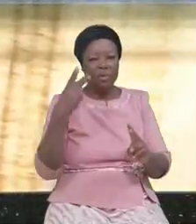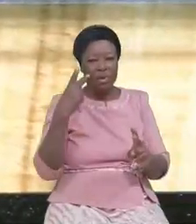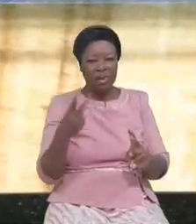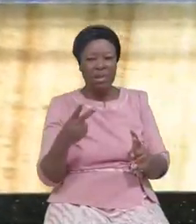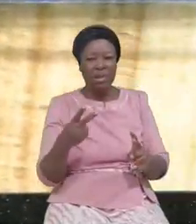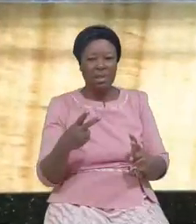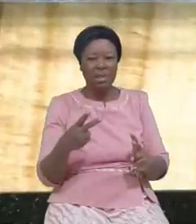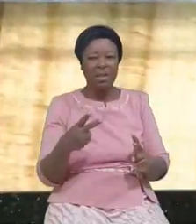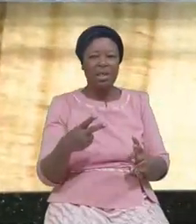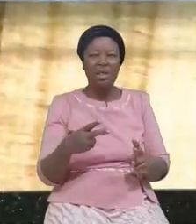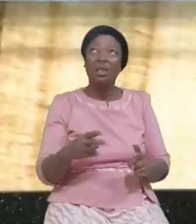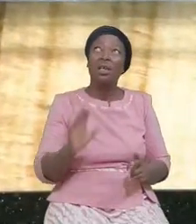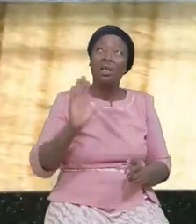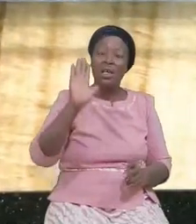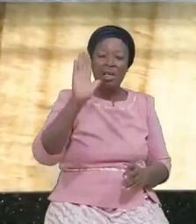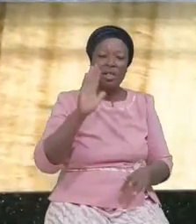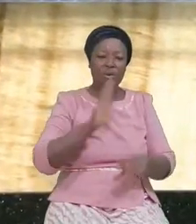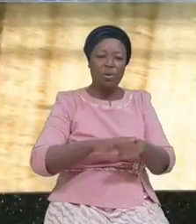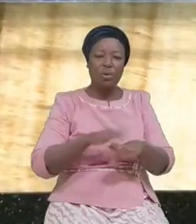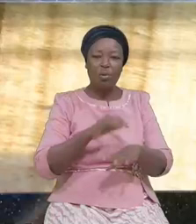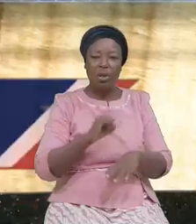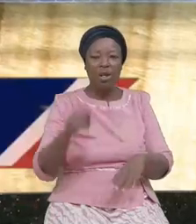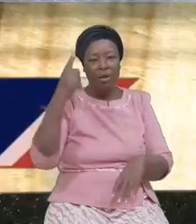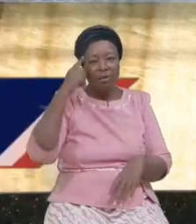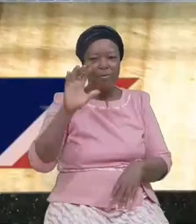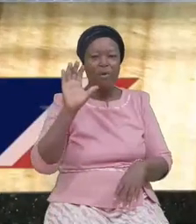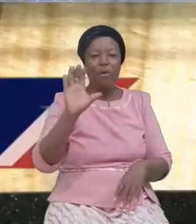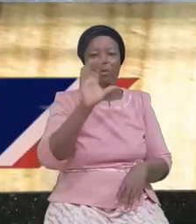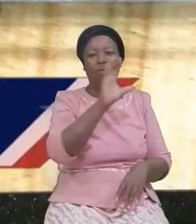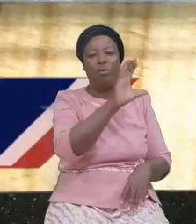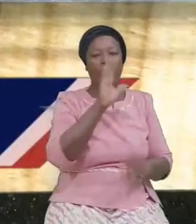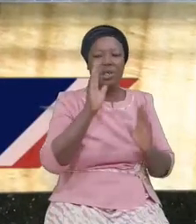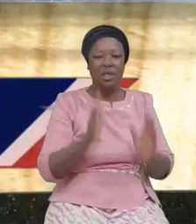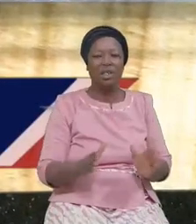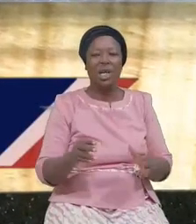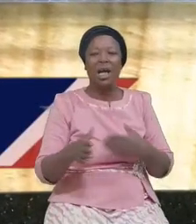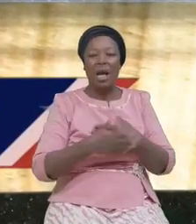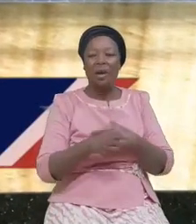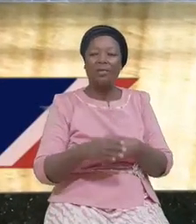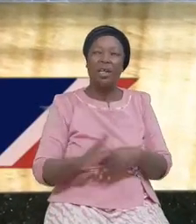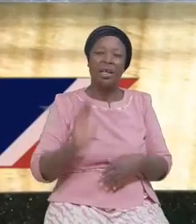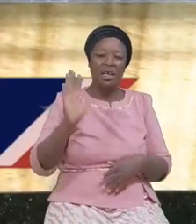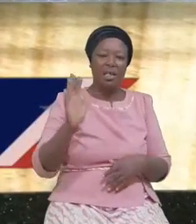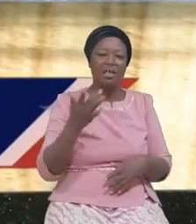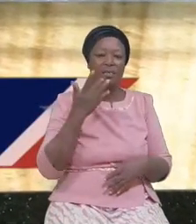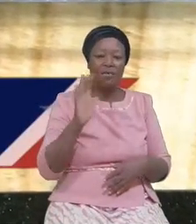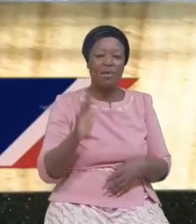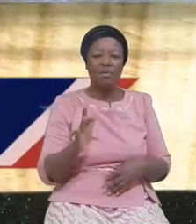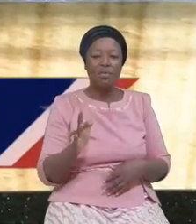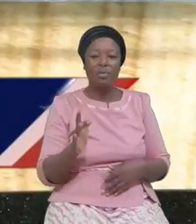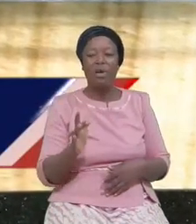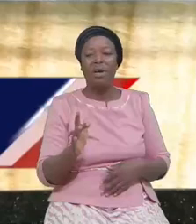Le point 2, c'est l'avertissement. Son avertissement pour les vagabonds après sa grande et